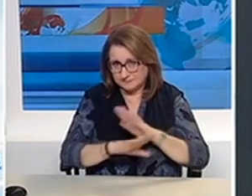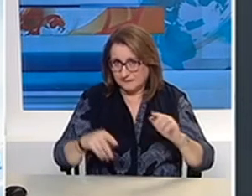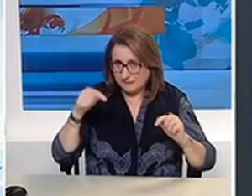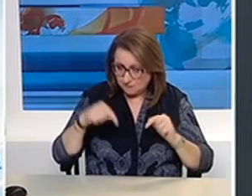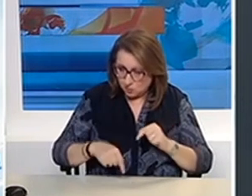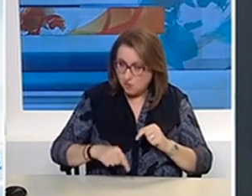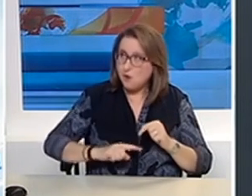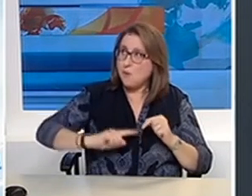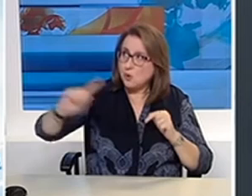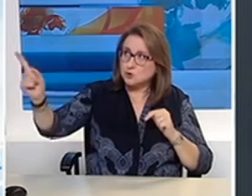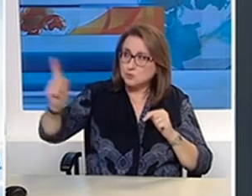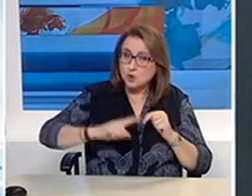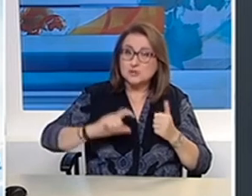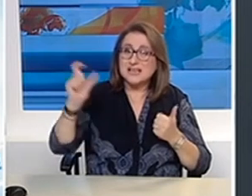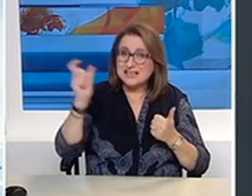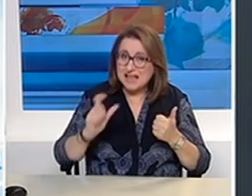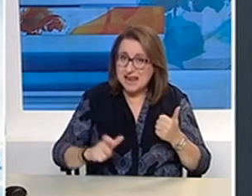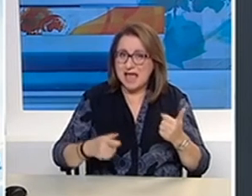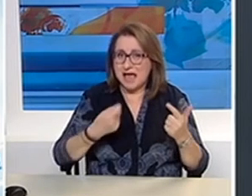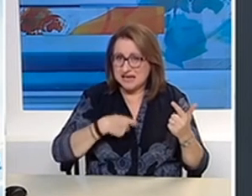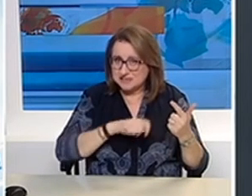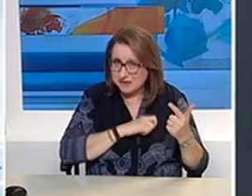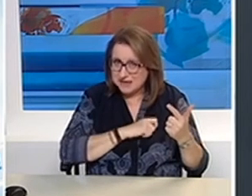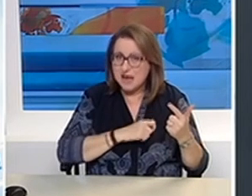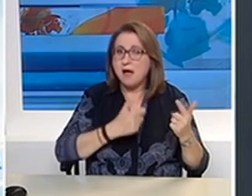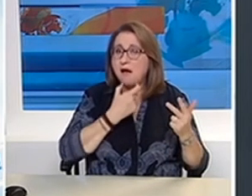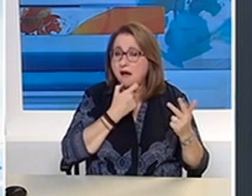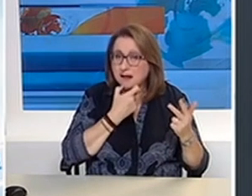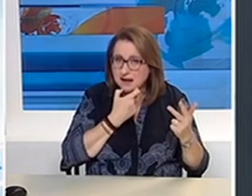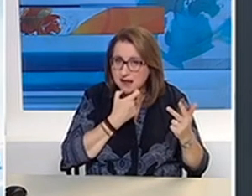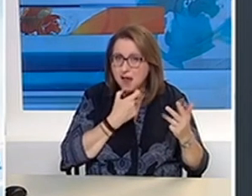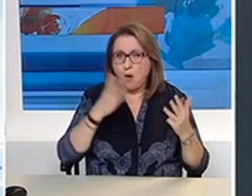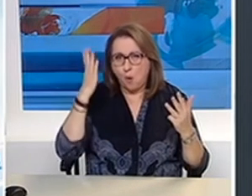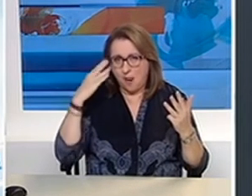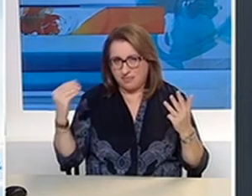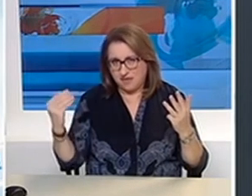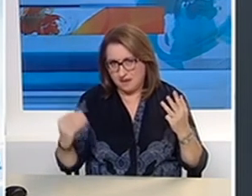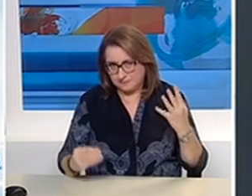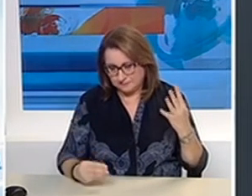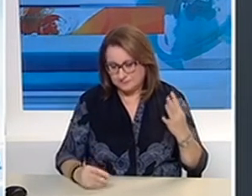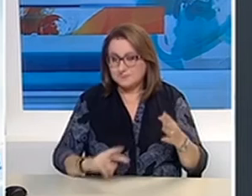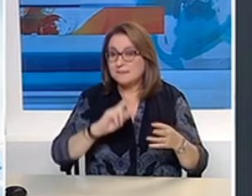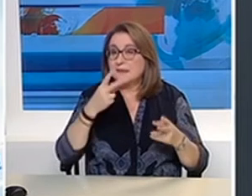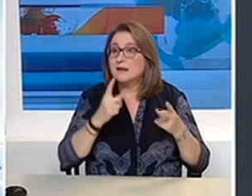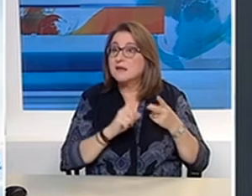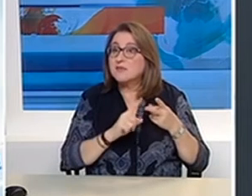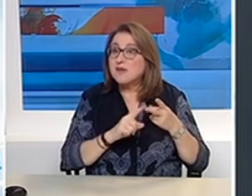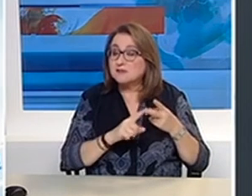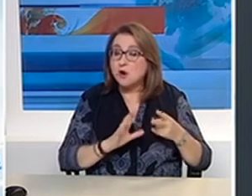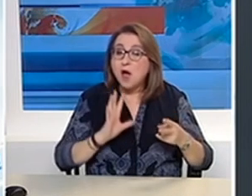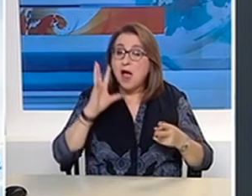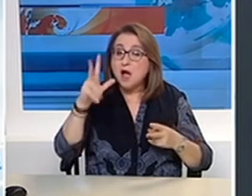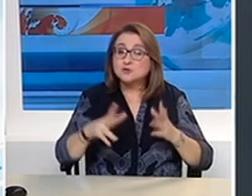την Ελλάδα με την Ιταλία, την Ισπανία, το Ηνωμένο Βασίλειο και την Ολλανδία. Δεύτερον, παρατείνεται ως